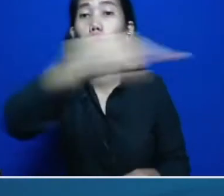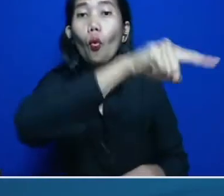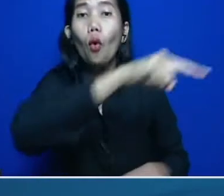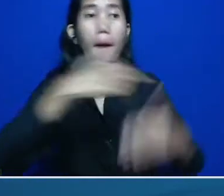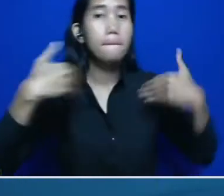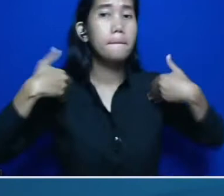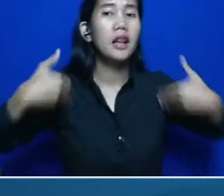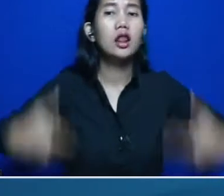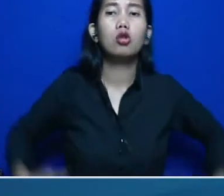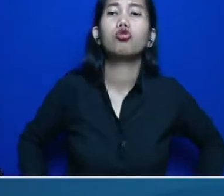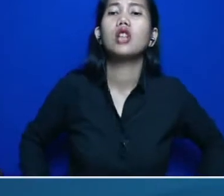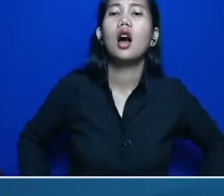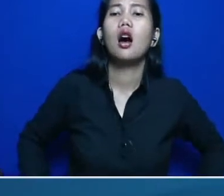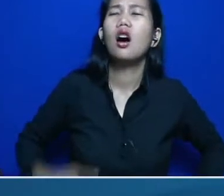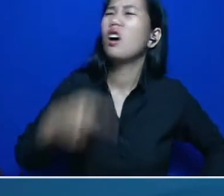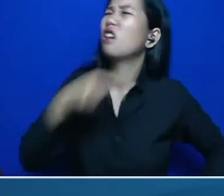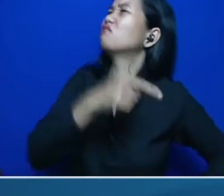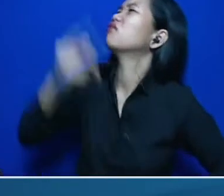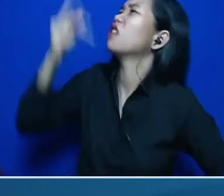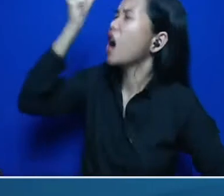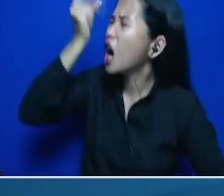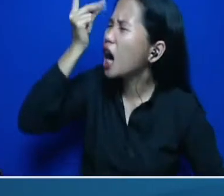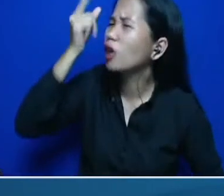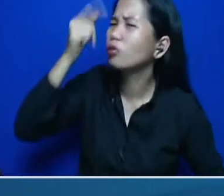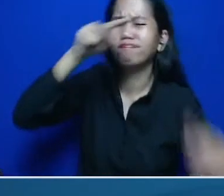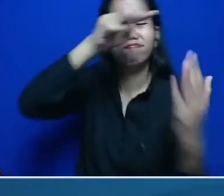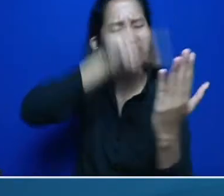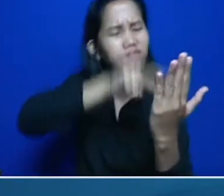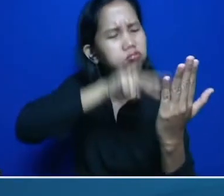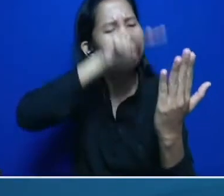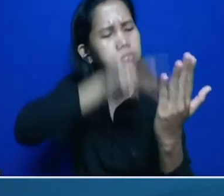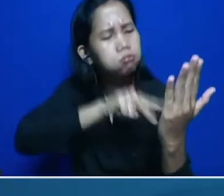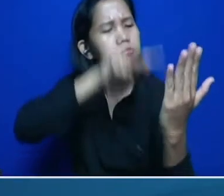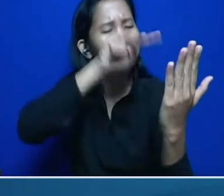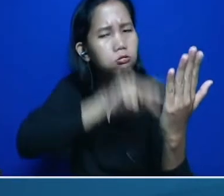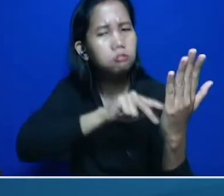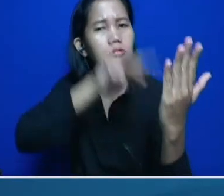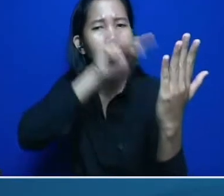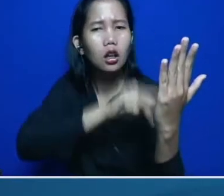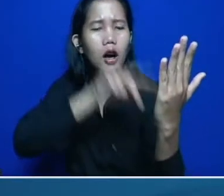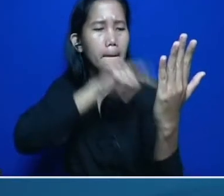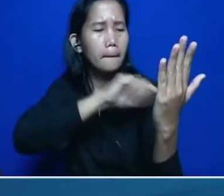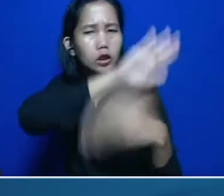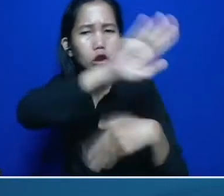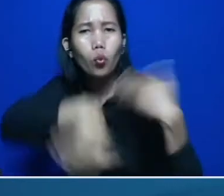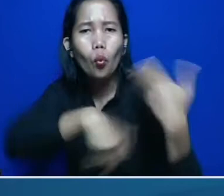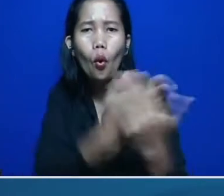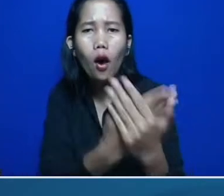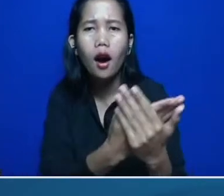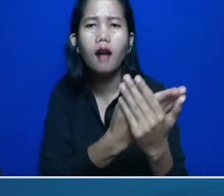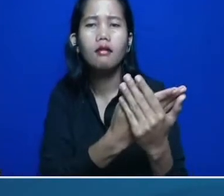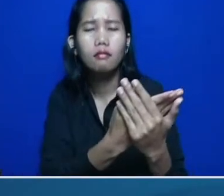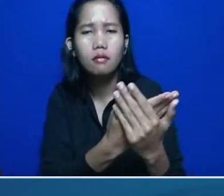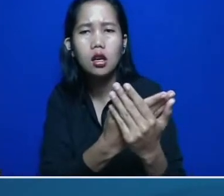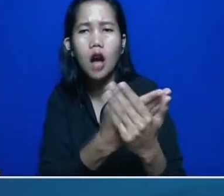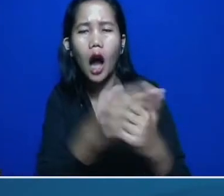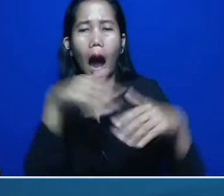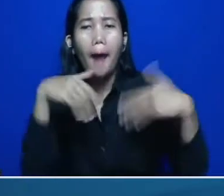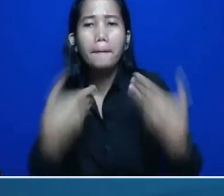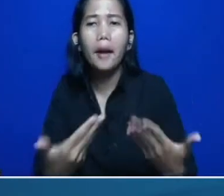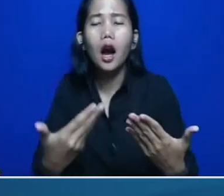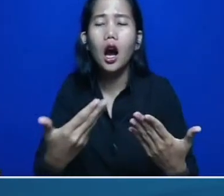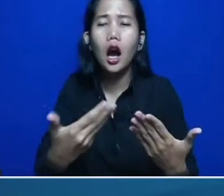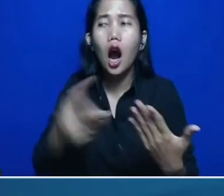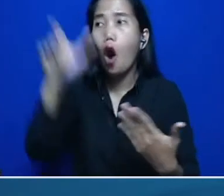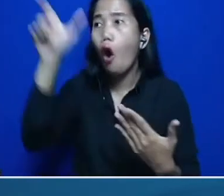Kerinduan Allah bagi kita semua Apakah orang tua Apakah remaja